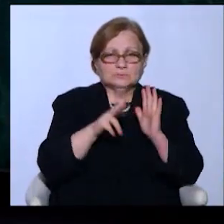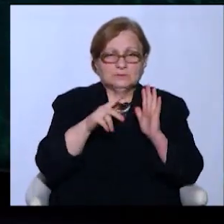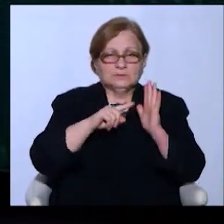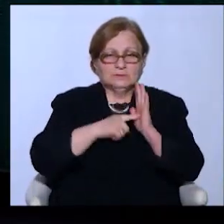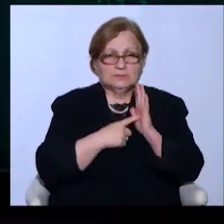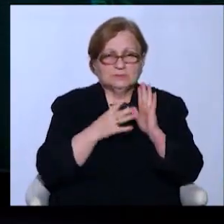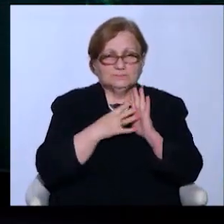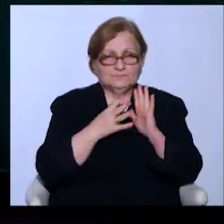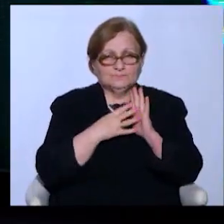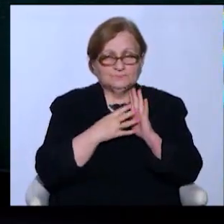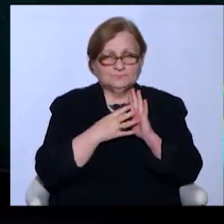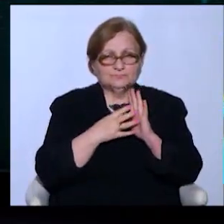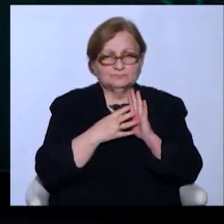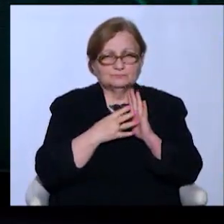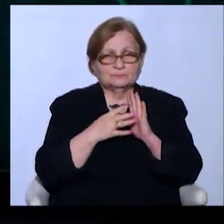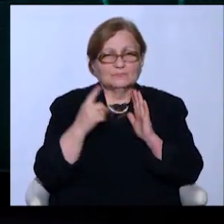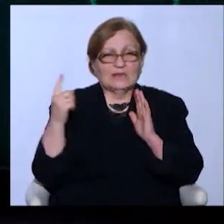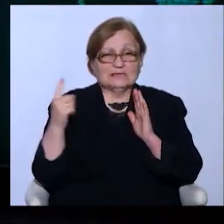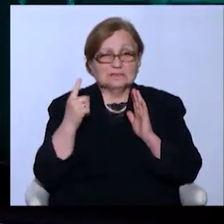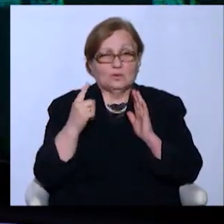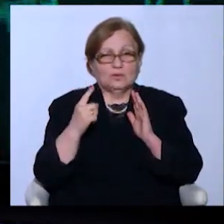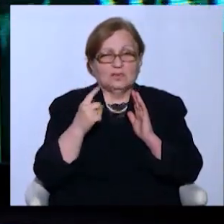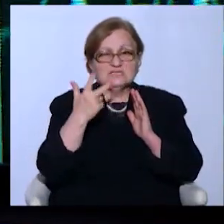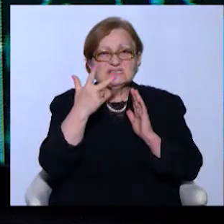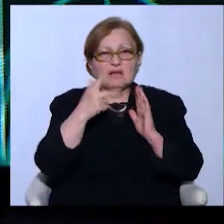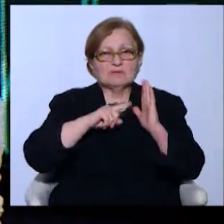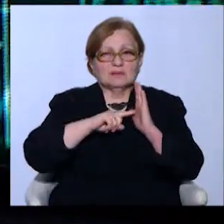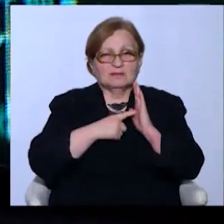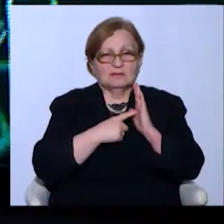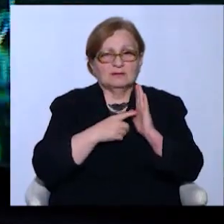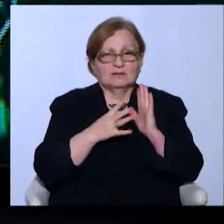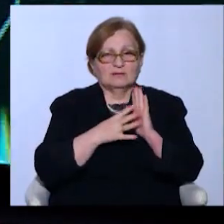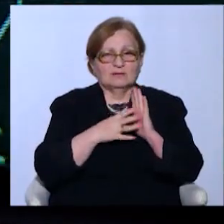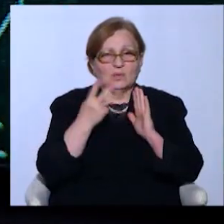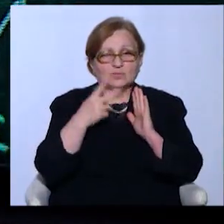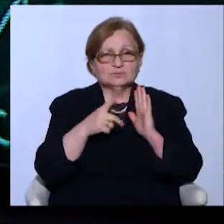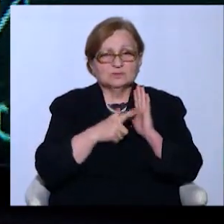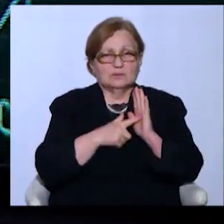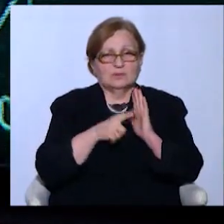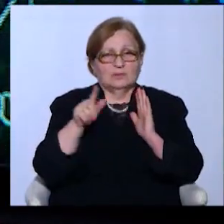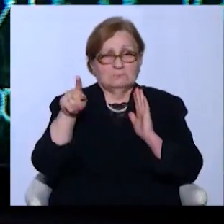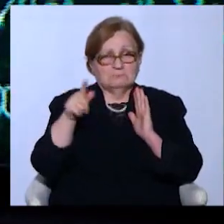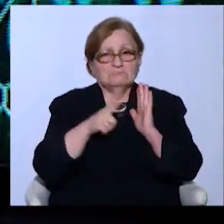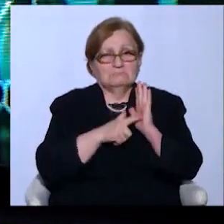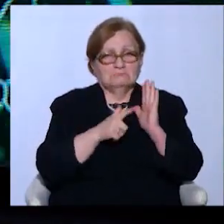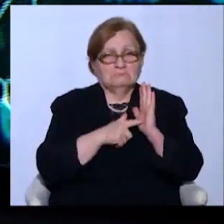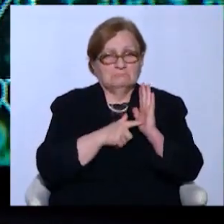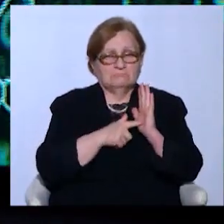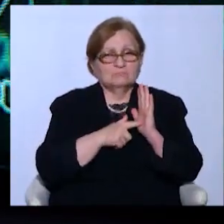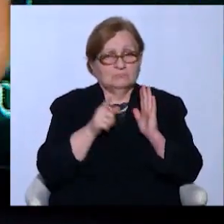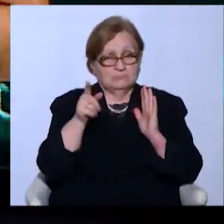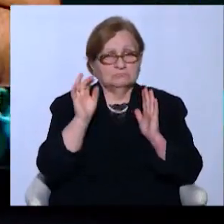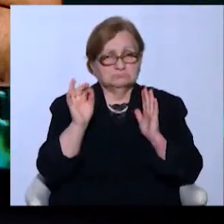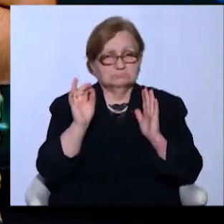283 მრავლდება 9-ზე. ერთეულებზე ვფიქრობ, 3 9-ზე რომ გავამ 27, ესე იგი 7-ით უნდა ბოლოვდებოდეს. ეს